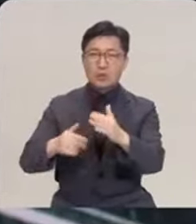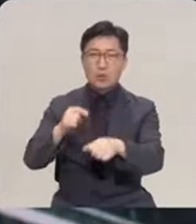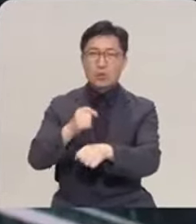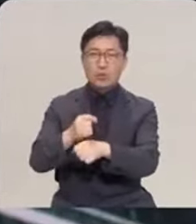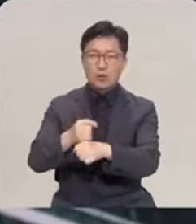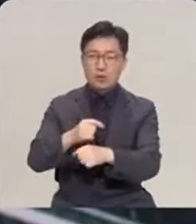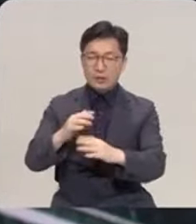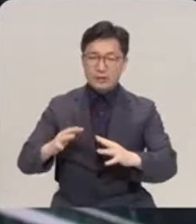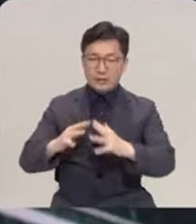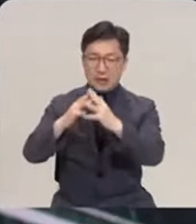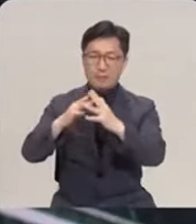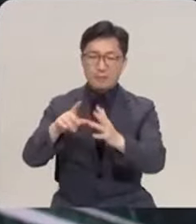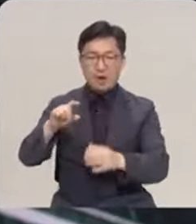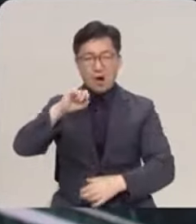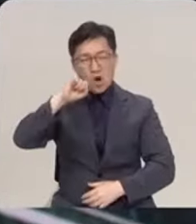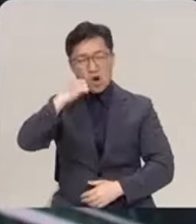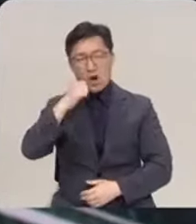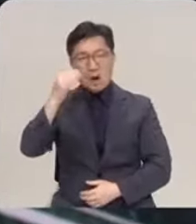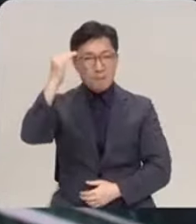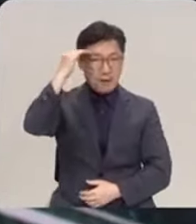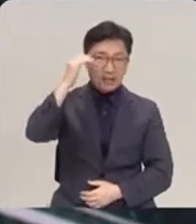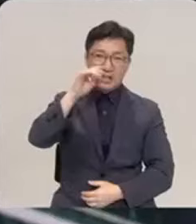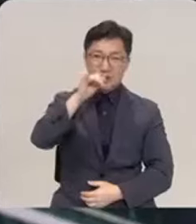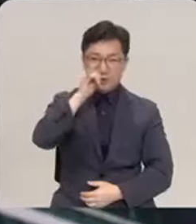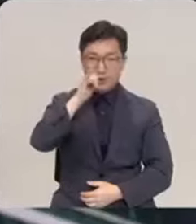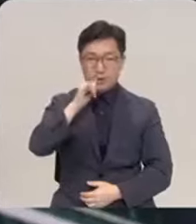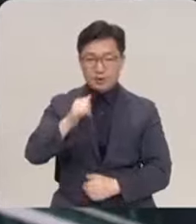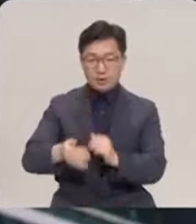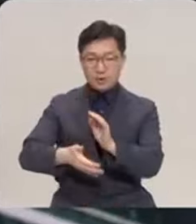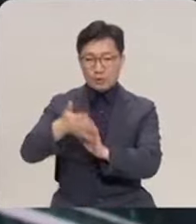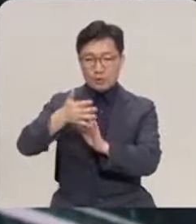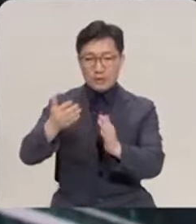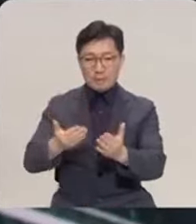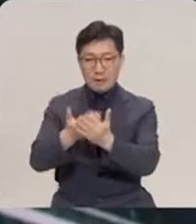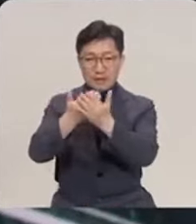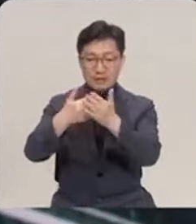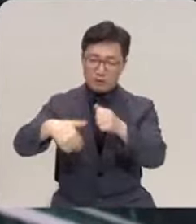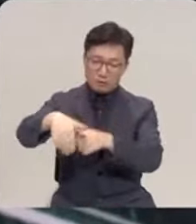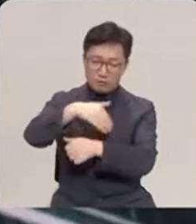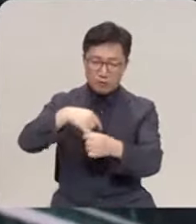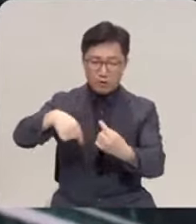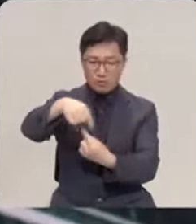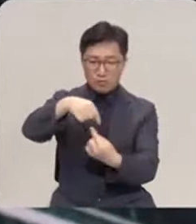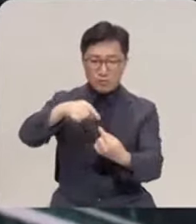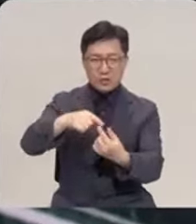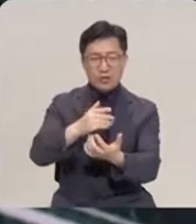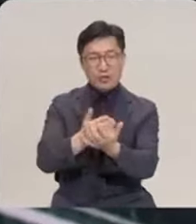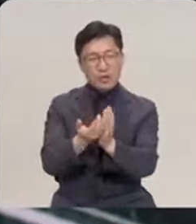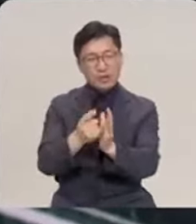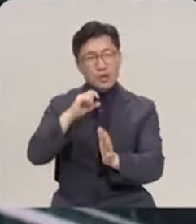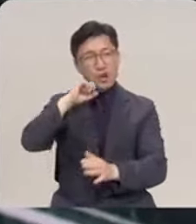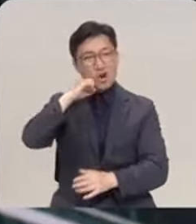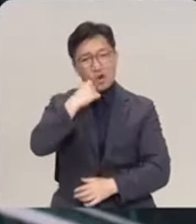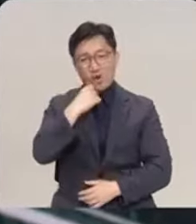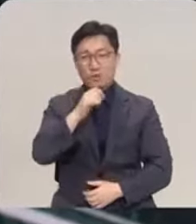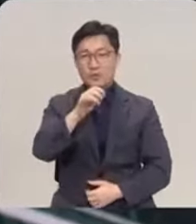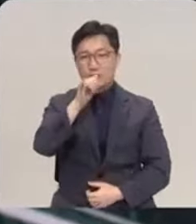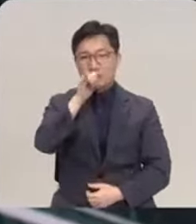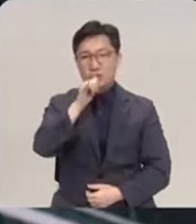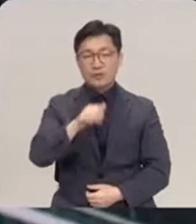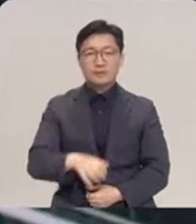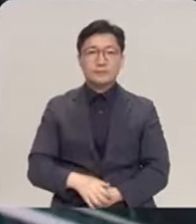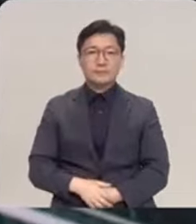악영향을 주고 있습니다 도시 개발 사업 지연이나 환경 시설 운영 중단 등 파행 우려가 큽니다